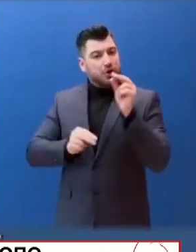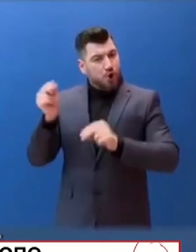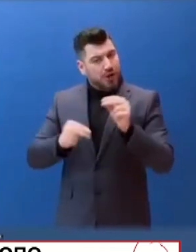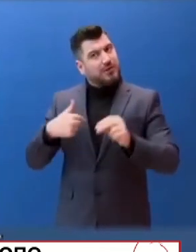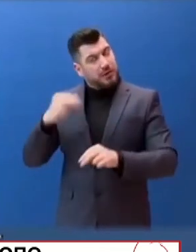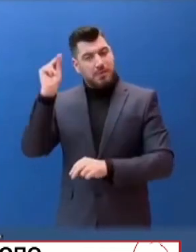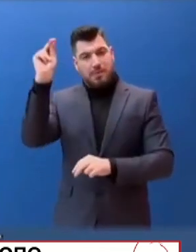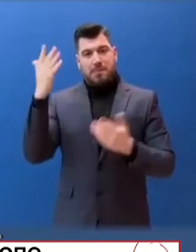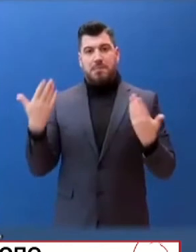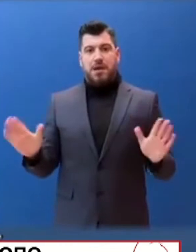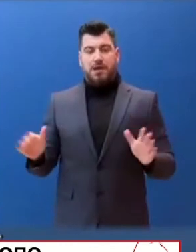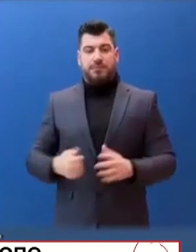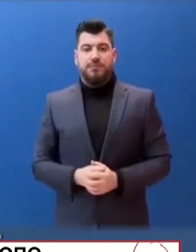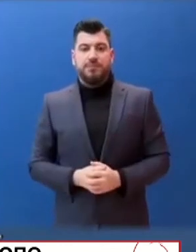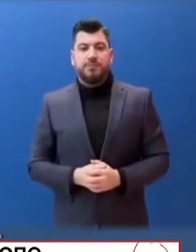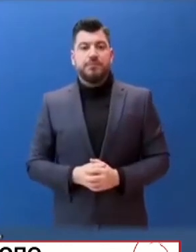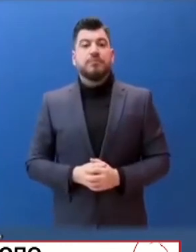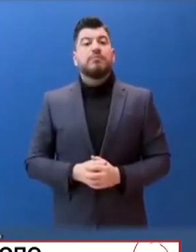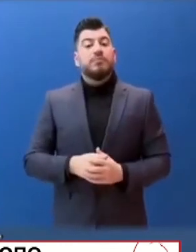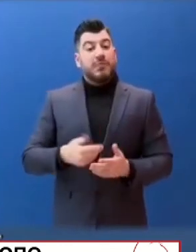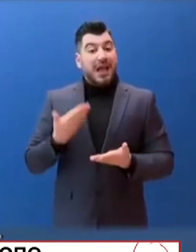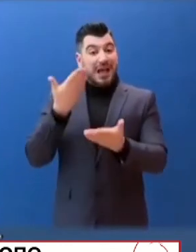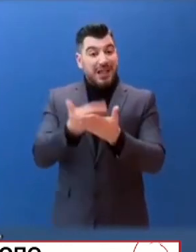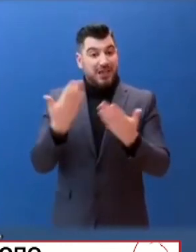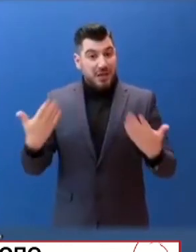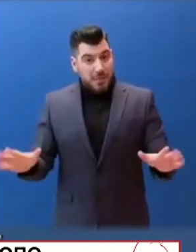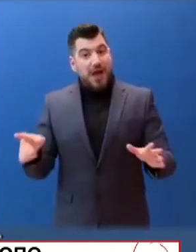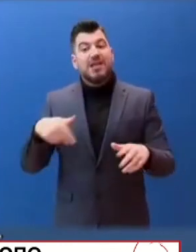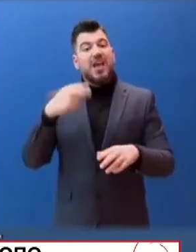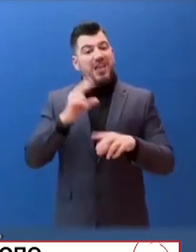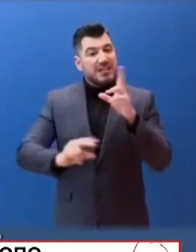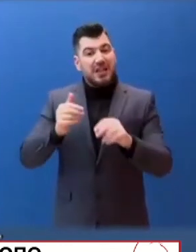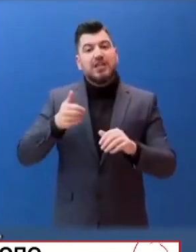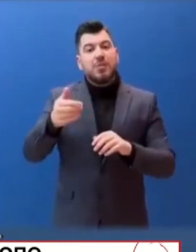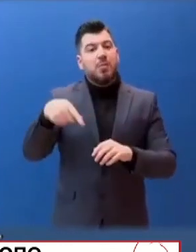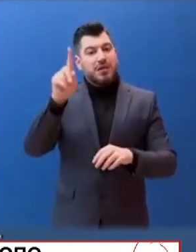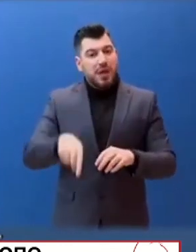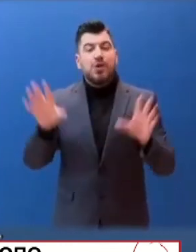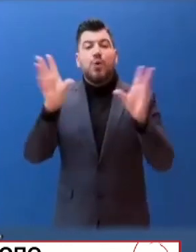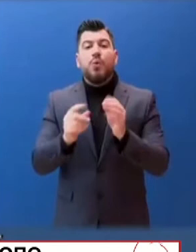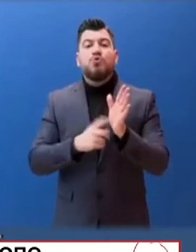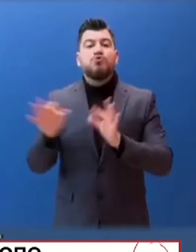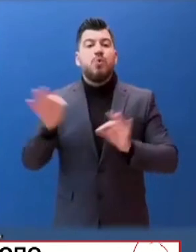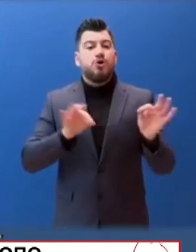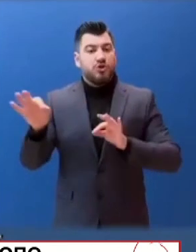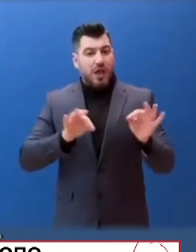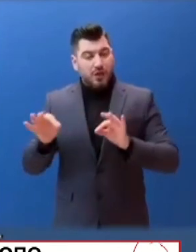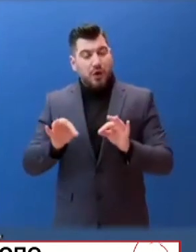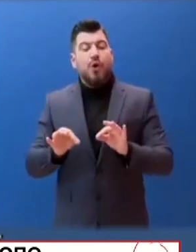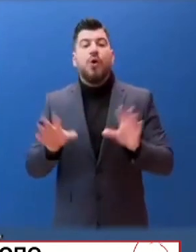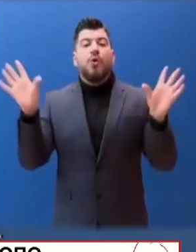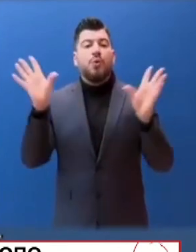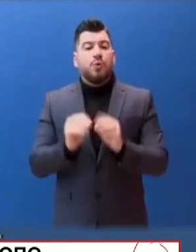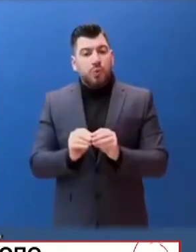πολίτες. Κατατέθηκε ήδη και συζητείται τις επόμενες μέρες στη Βουλή το νομοσχέδιο για τη συνολική αναβάθμιση της